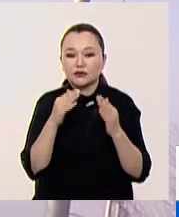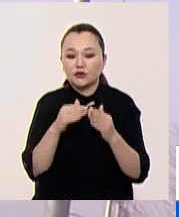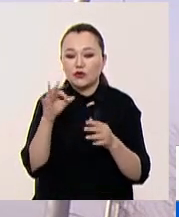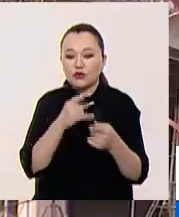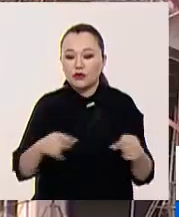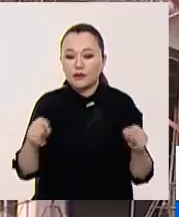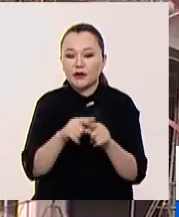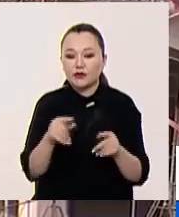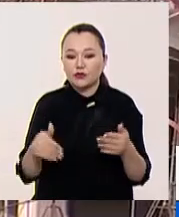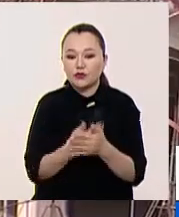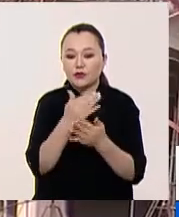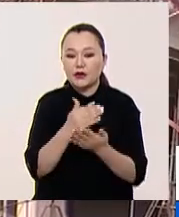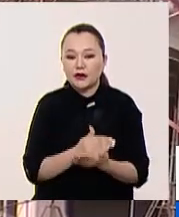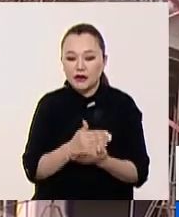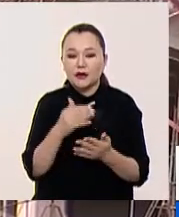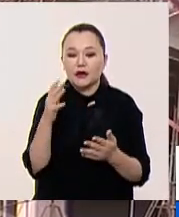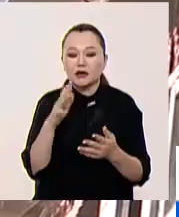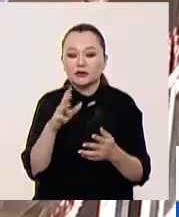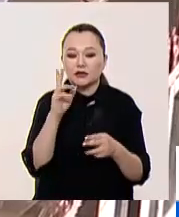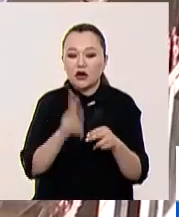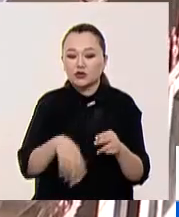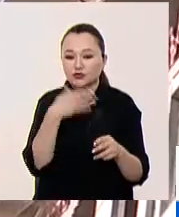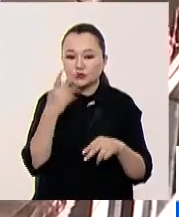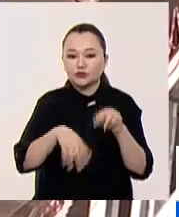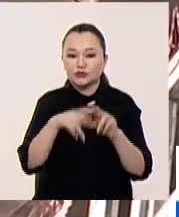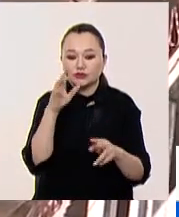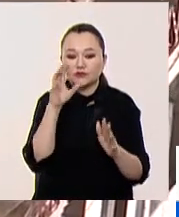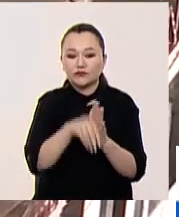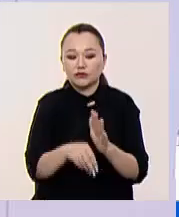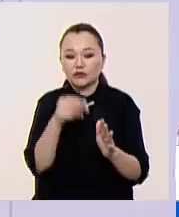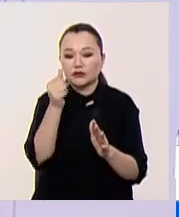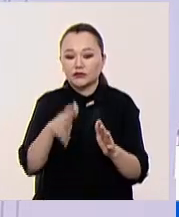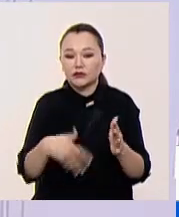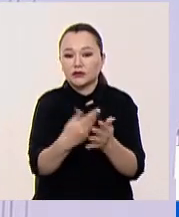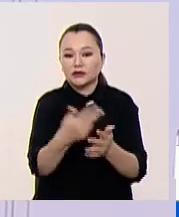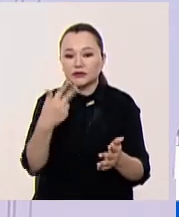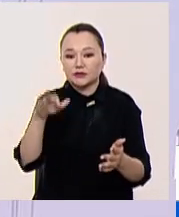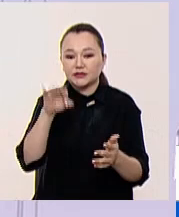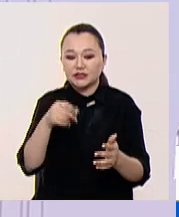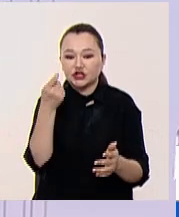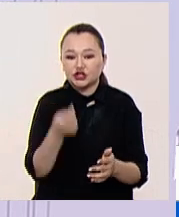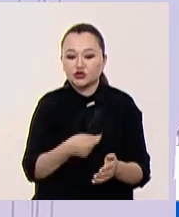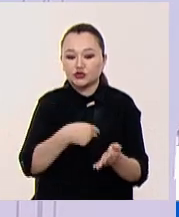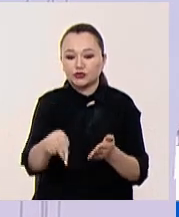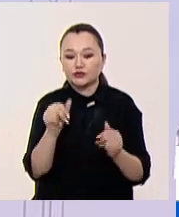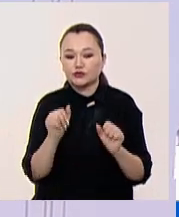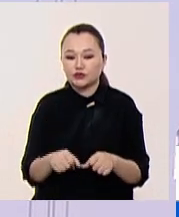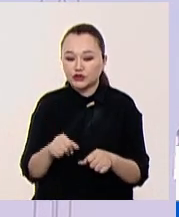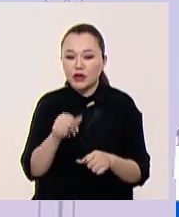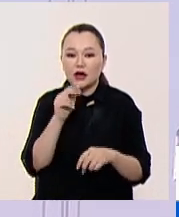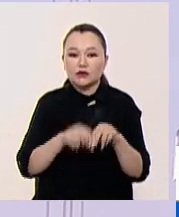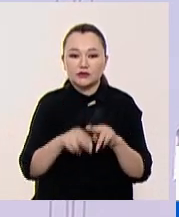компаниясы азаматтар жаңа бағдарламамен әлі салынып бітпеген үйге үлескер болып баспананы 30%-ға арзанырақ ала алады деп отыр. Ал